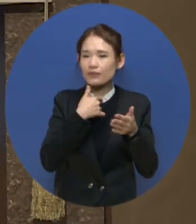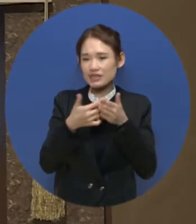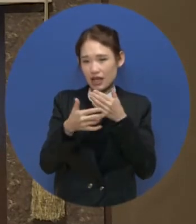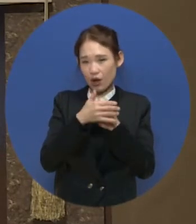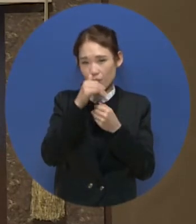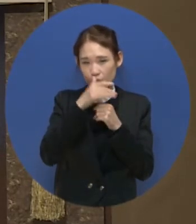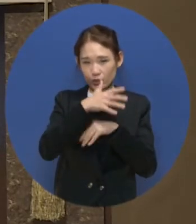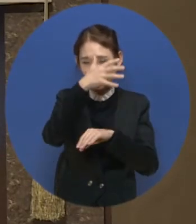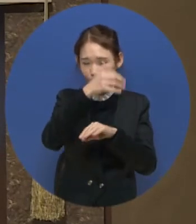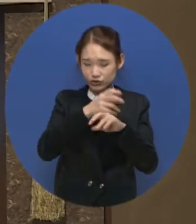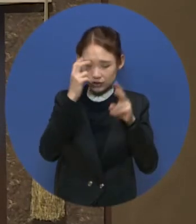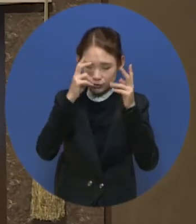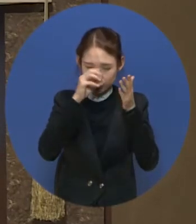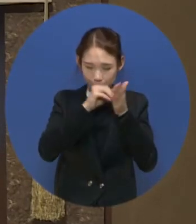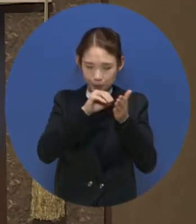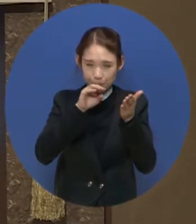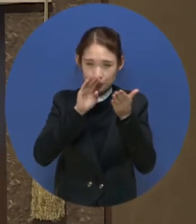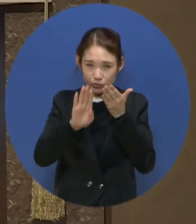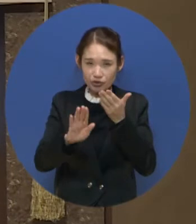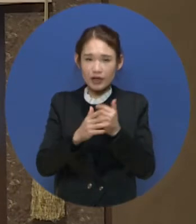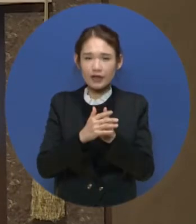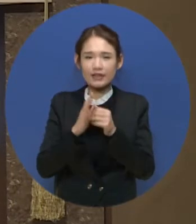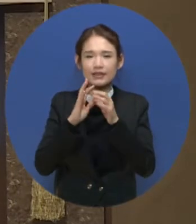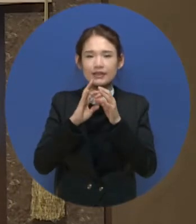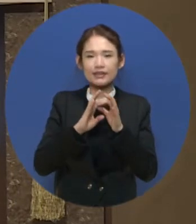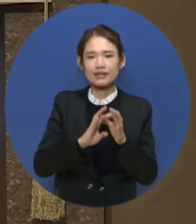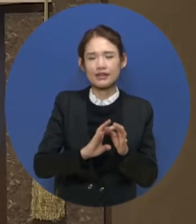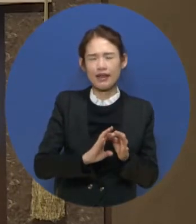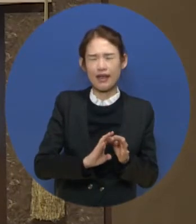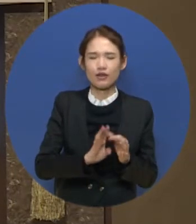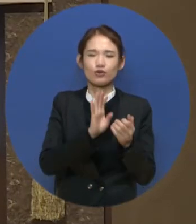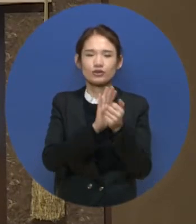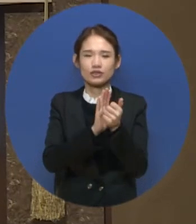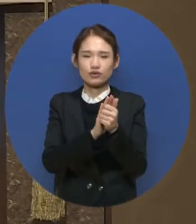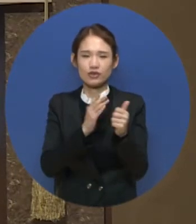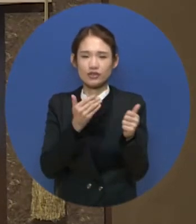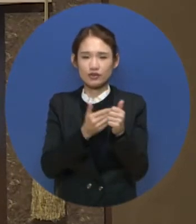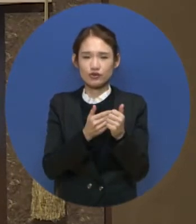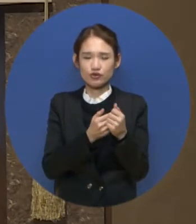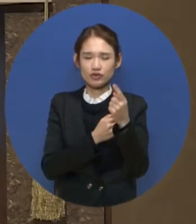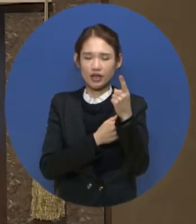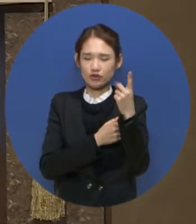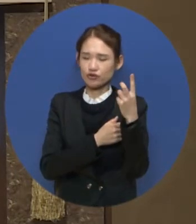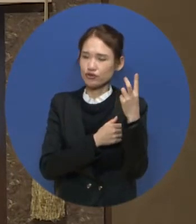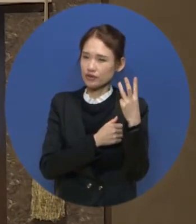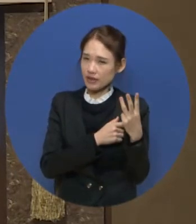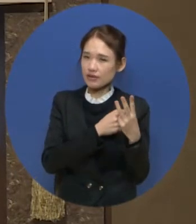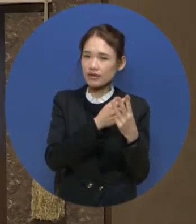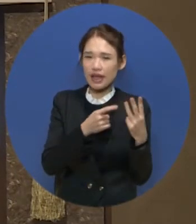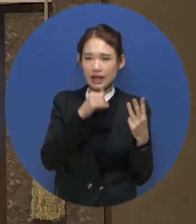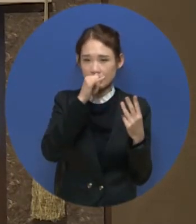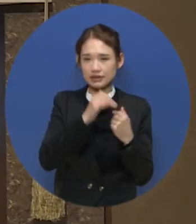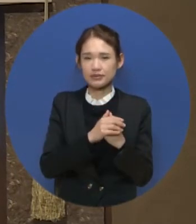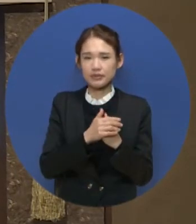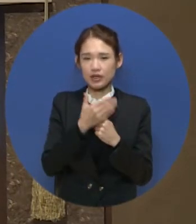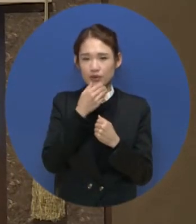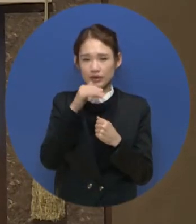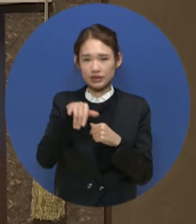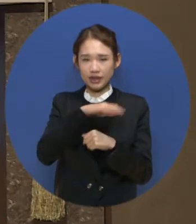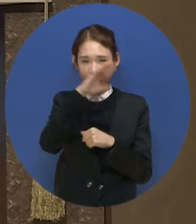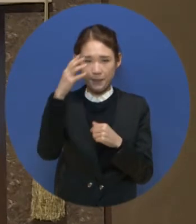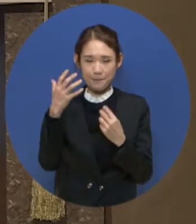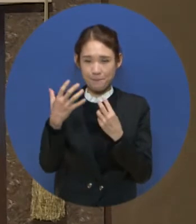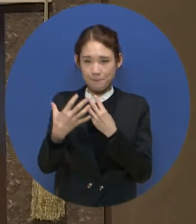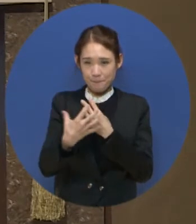나중에는 이제 취업이 됐을 때는 계속 이제 그 후속 지원을 해주는 이렇게 세개 파트가 있습니다. 이제 복지관에서 그세 가지를